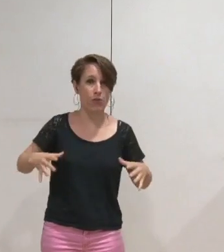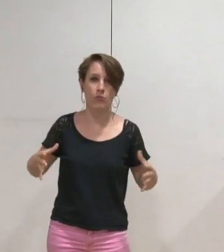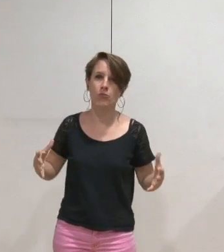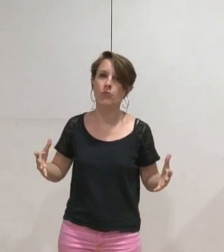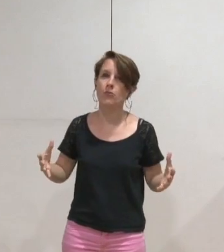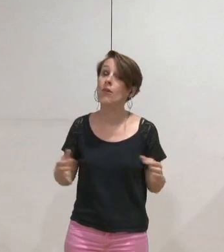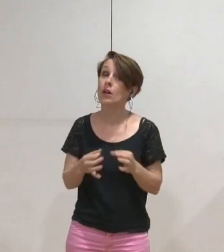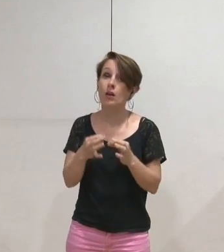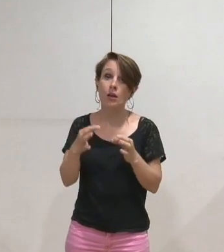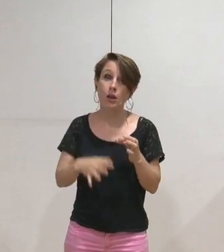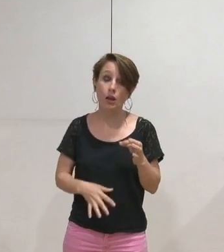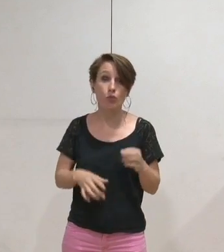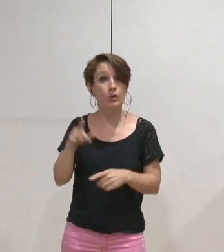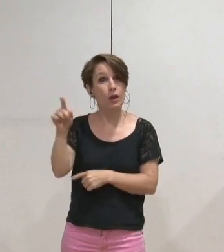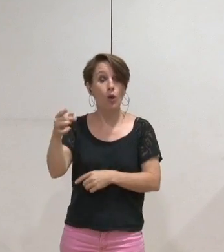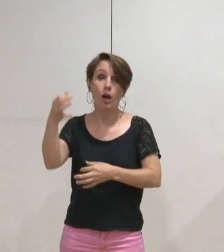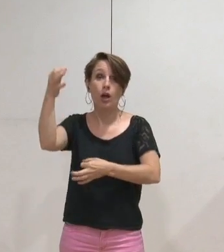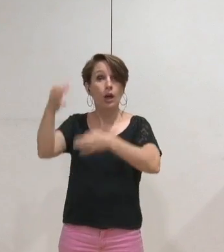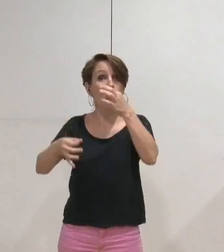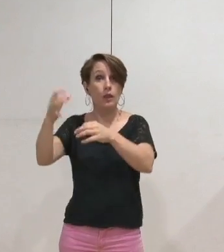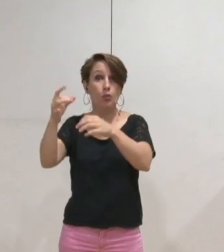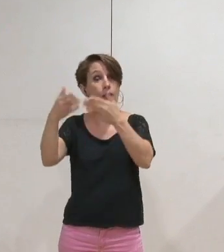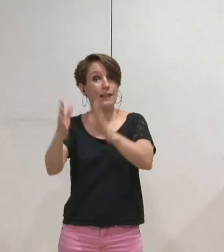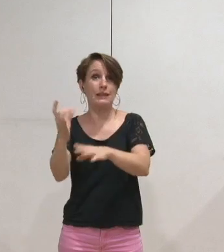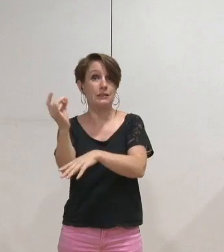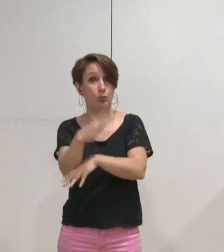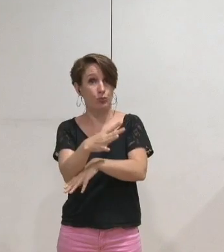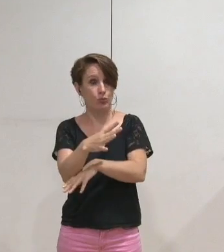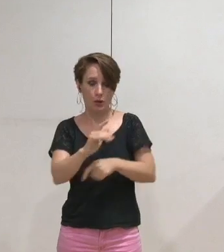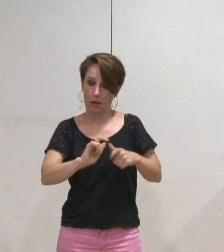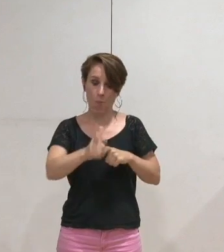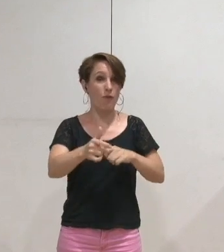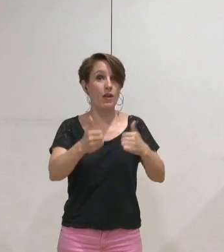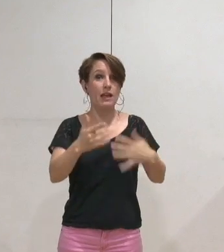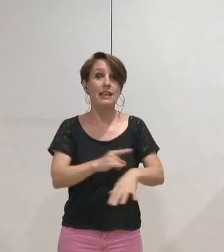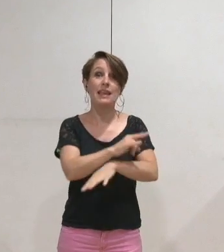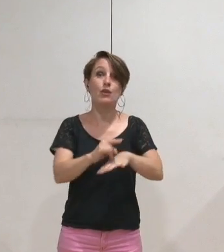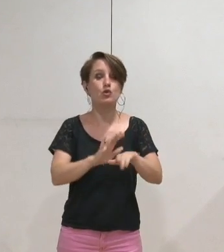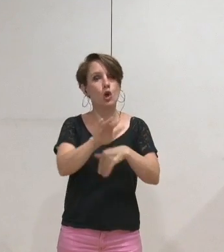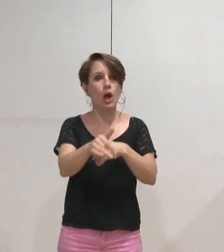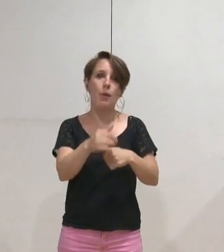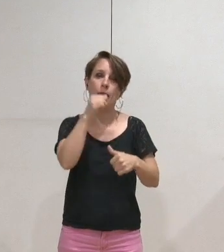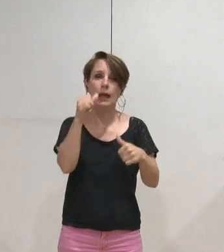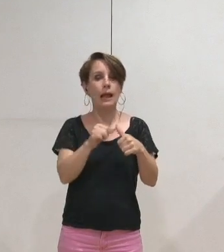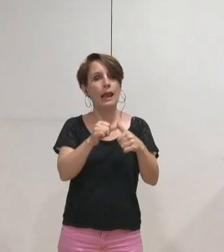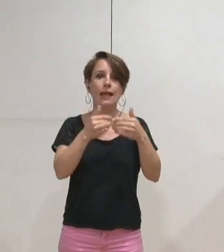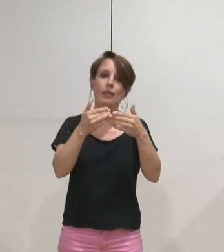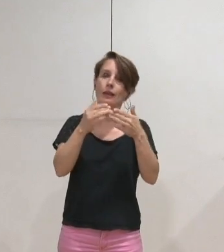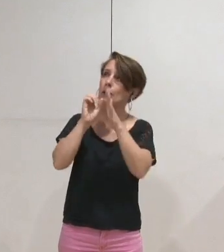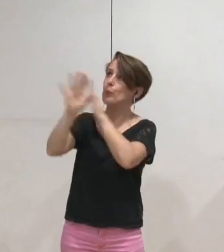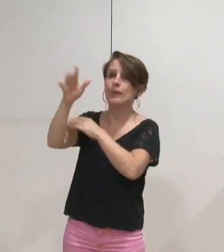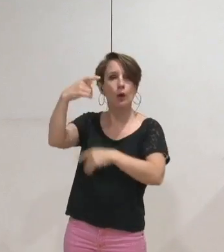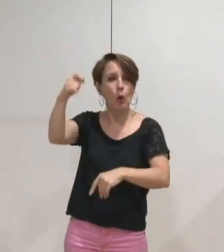beaucoup d'heures entre la décision de rejet du tribunal et la publication de votre lettre ouverte au président de la République il y a